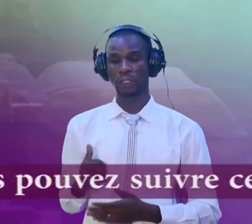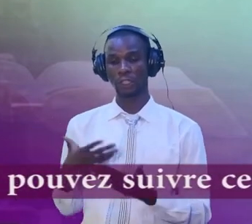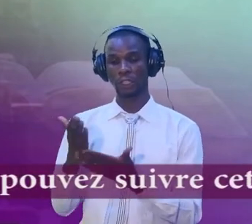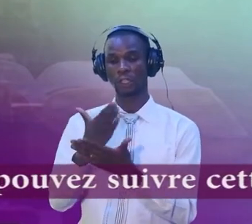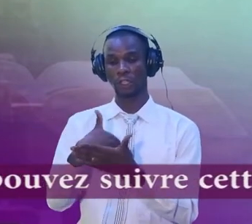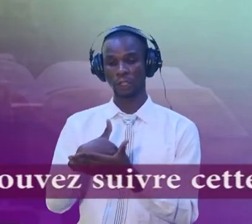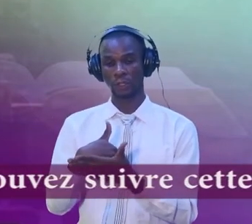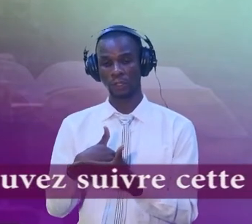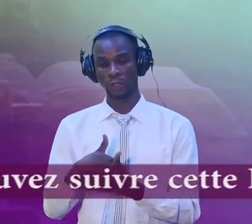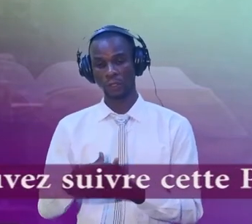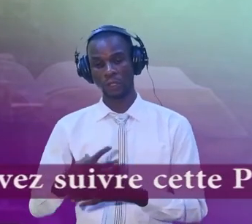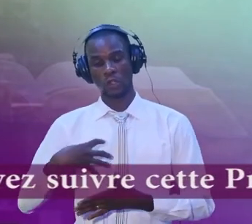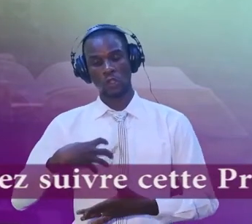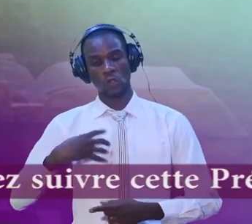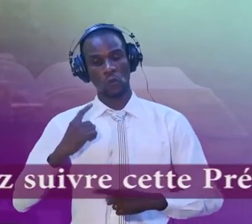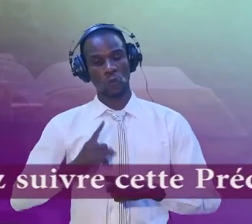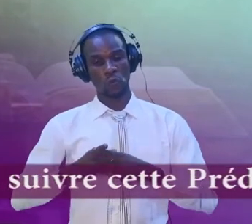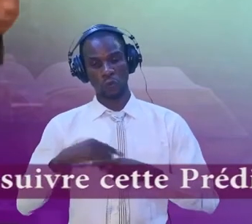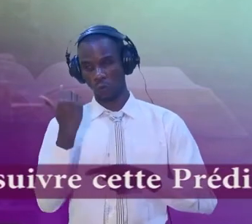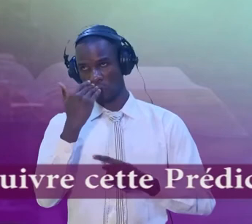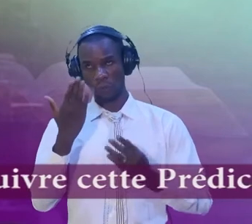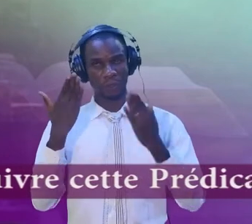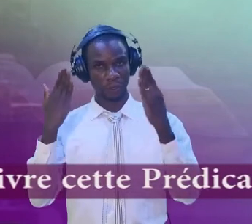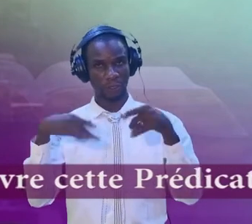na utajifanya kuwa mtumwa ya wale watu tu.